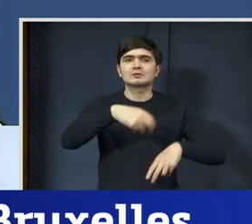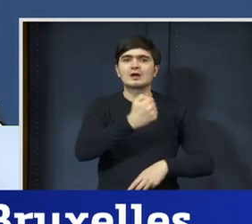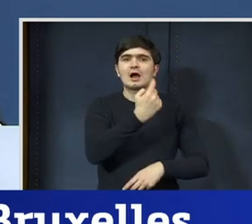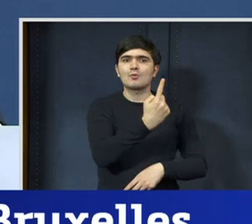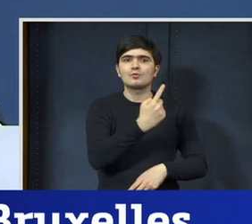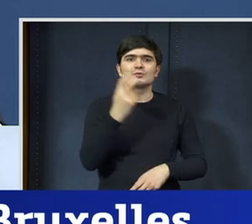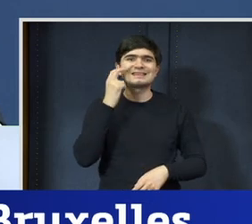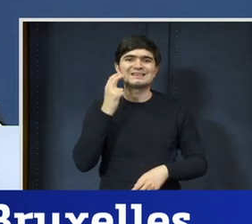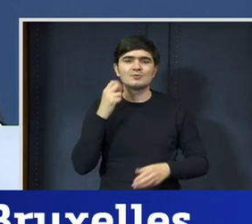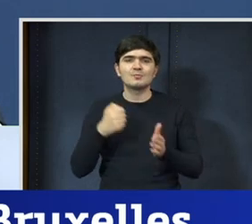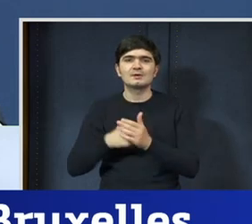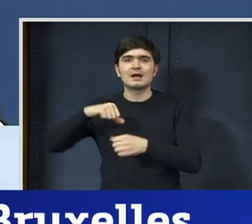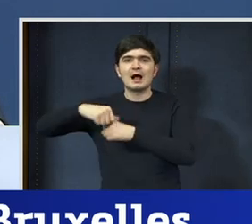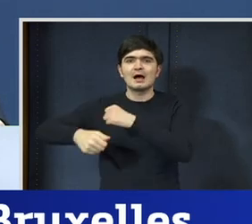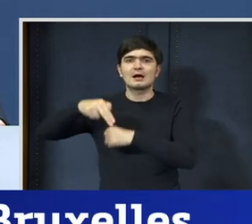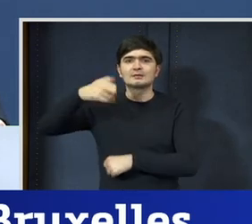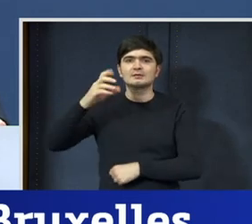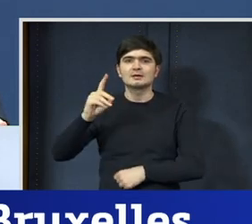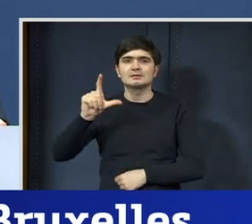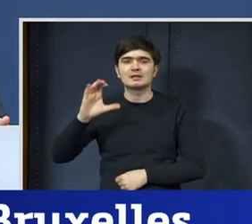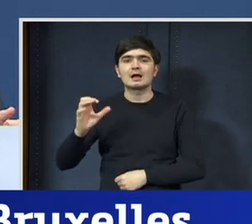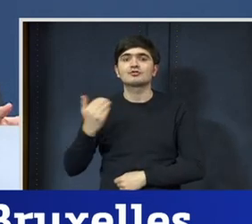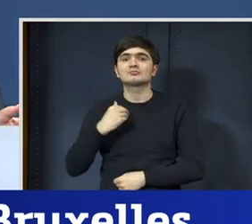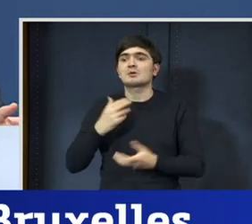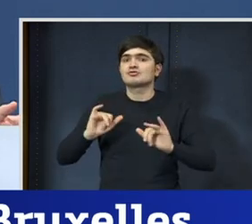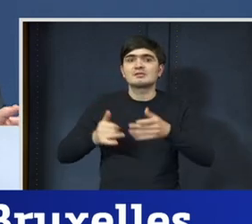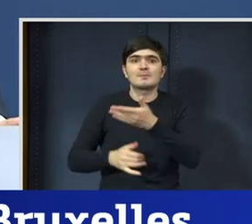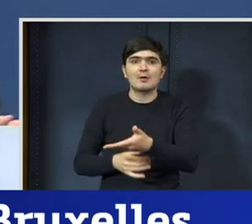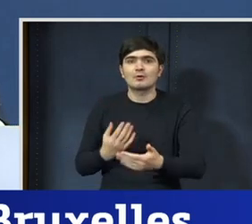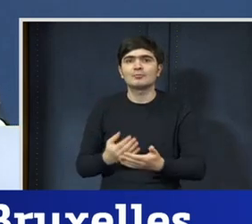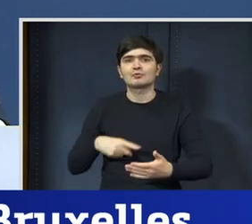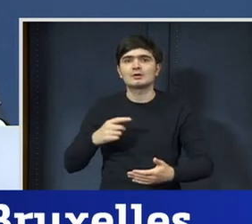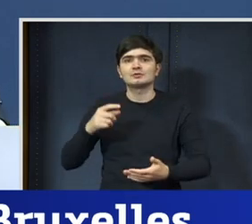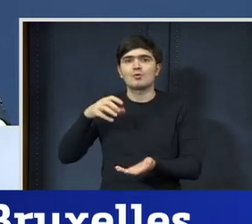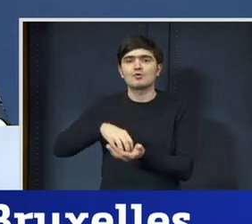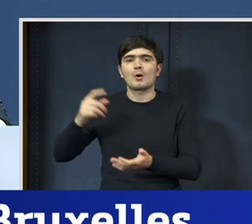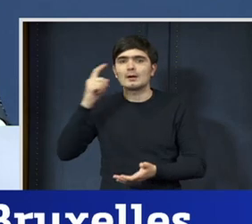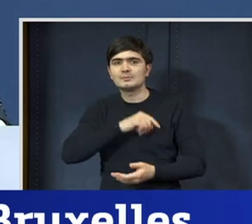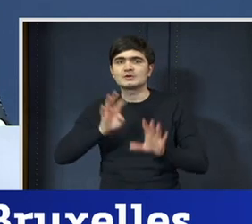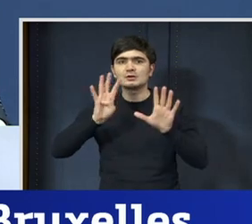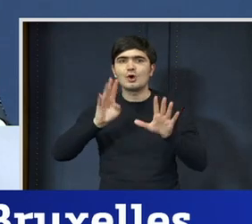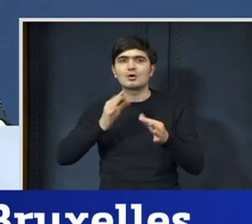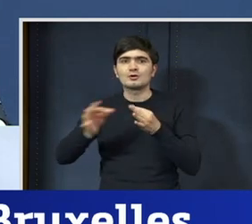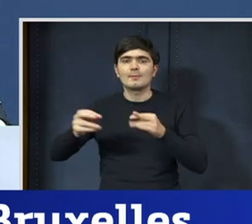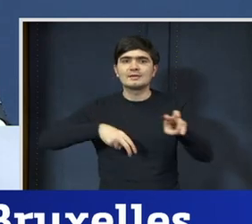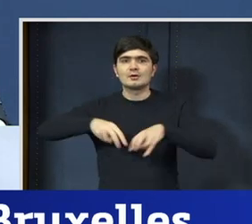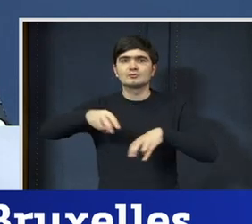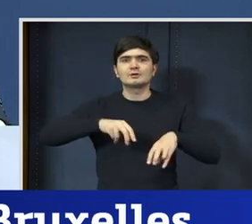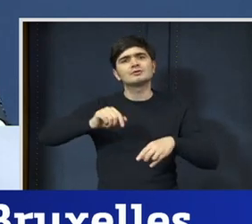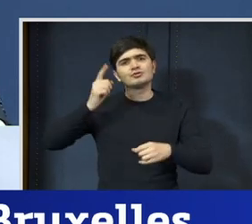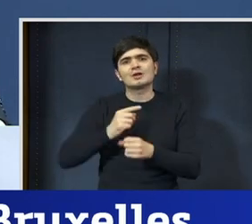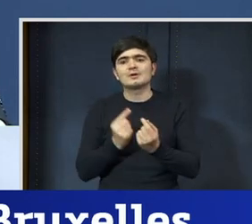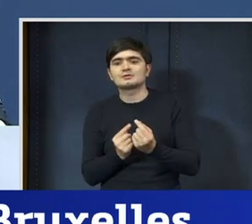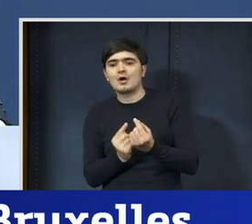și Arad-Nădlac. Și întreabă ce se întâmplă acolo, că avem o zonă lipsă de 9 km de autostradă și se ocolește pe